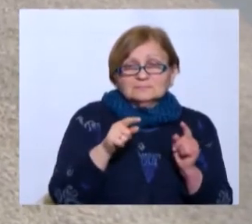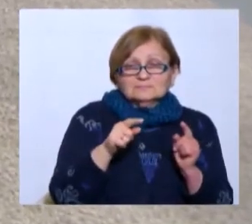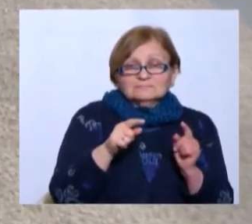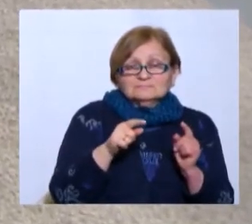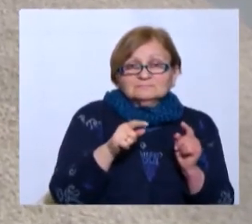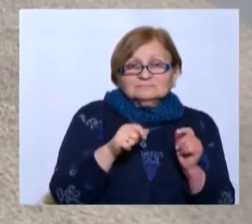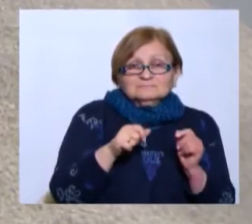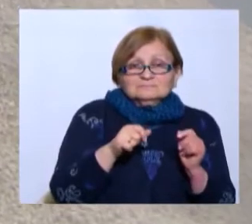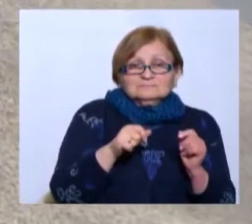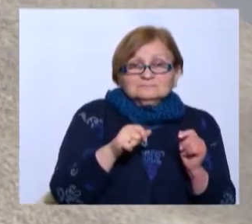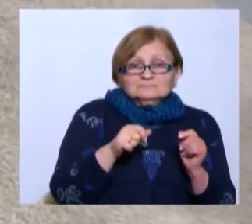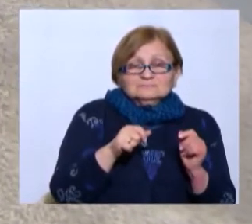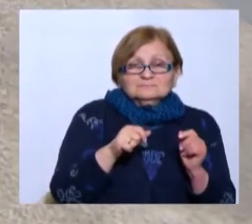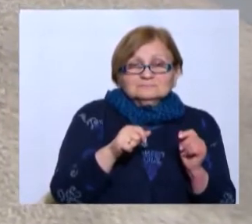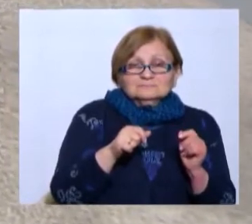პაუზას და